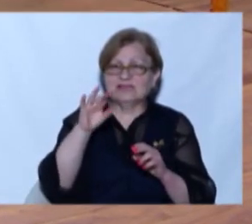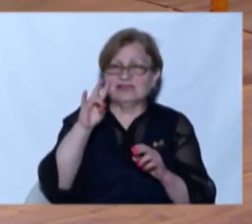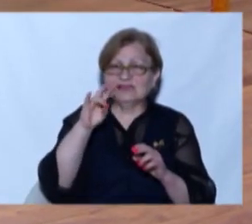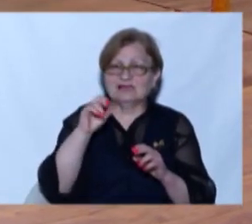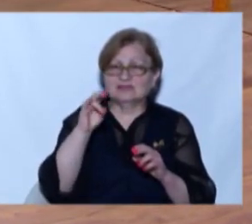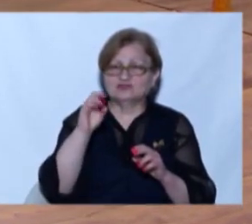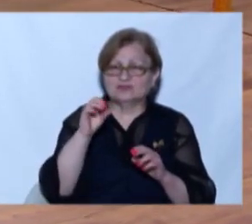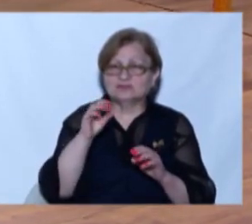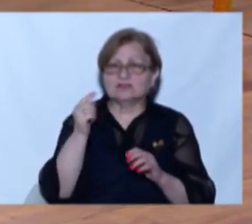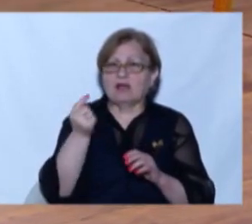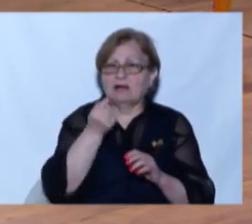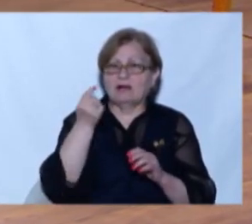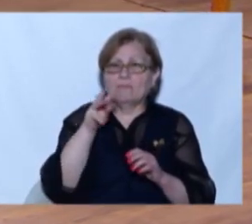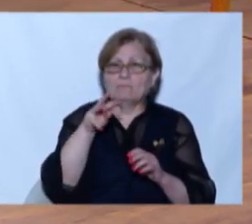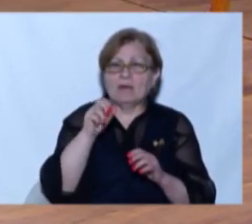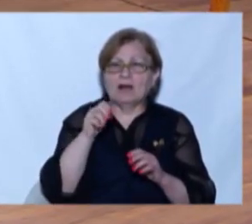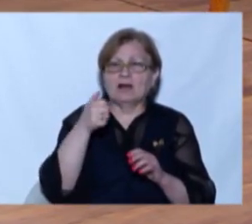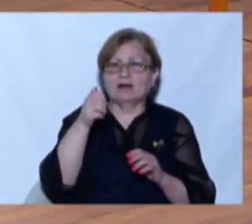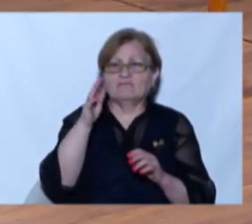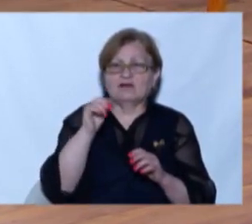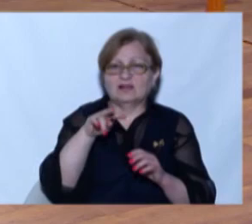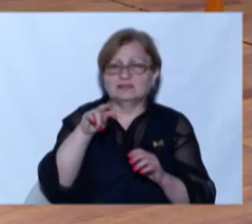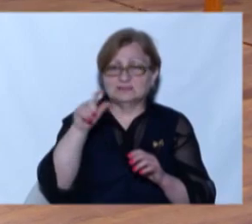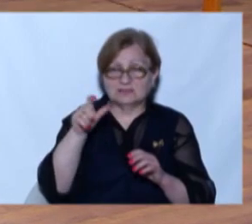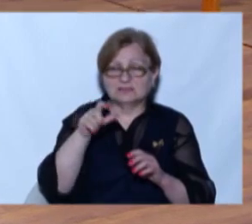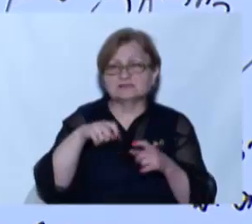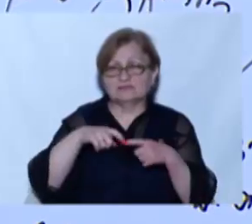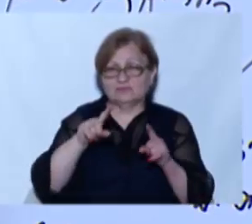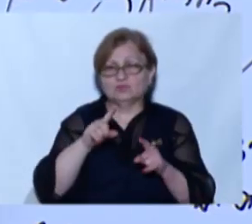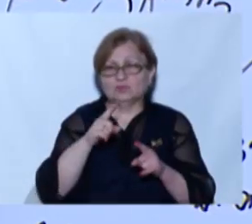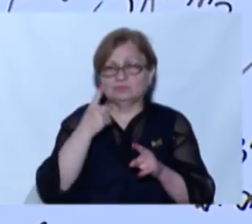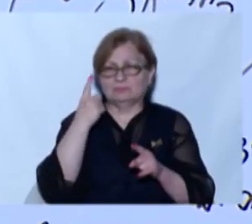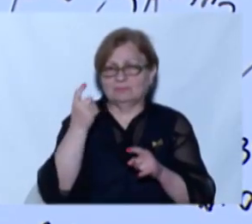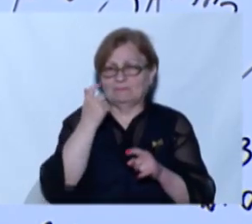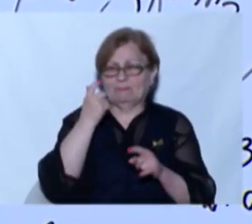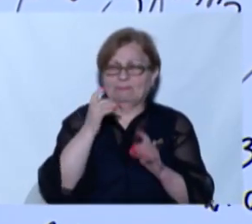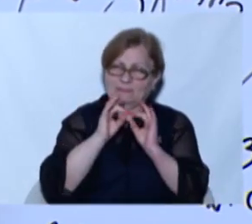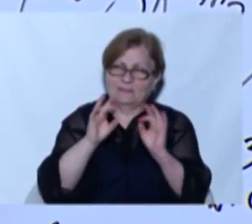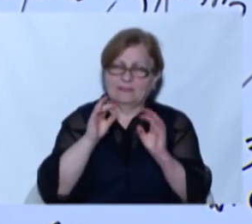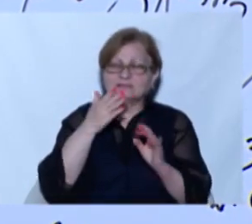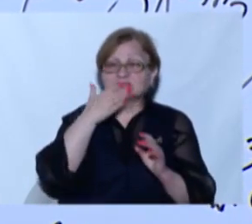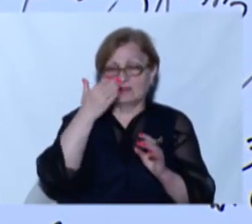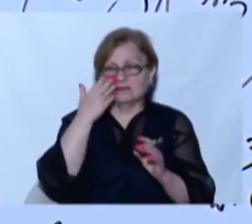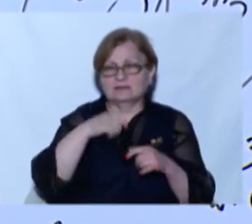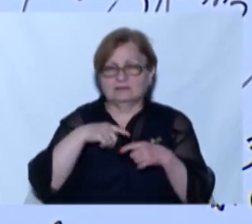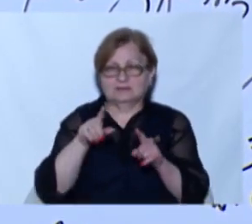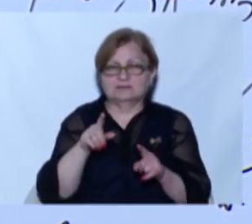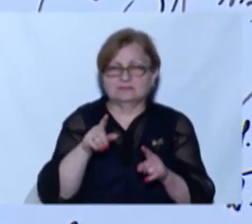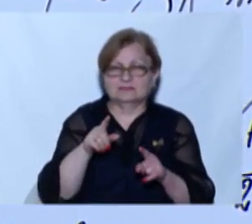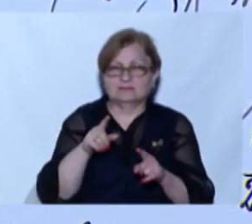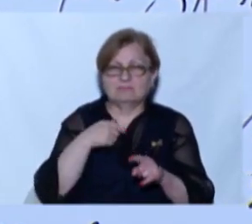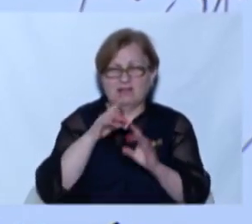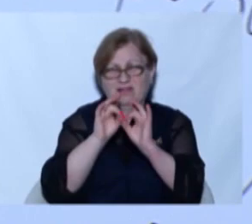მაყვალზე და ახლიდან წაიკითხეთ ის. მხოლოდ ჩემგან მოსმენილით ნუ